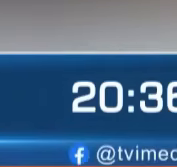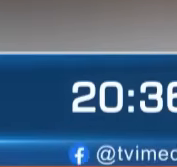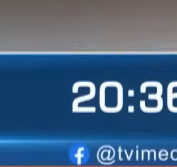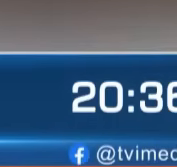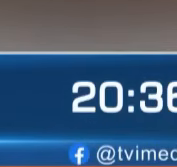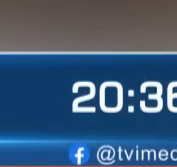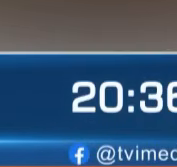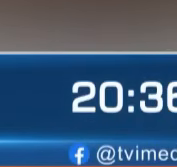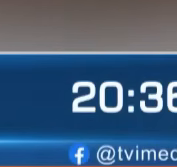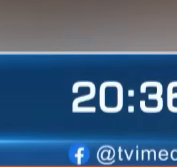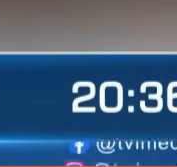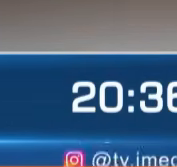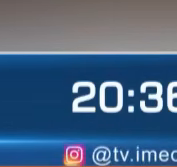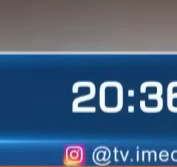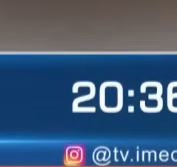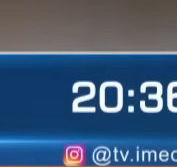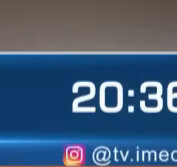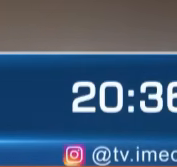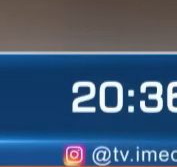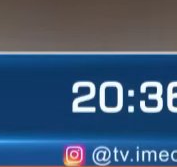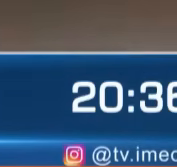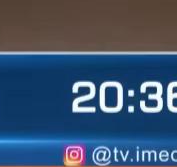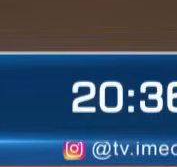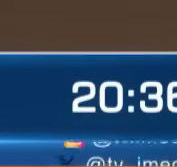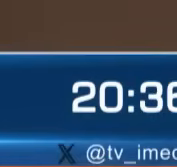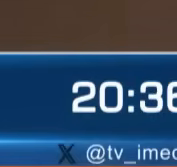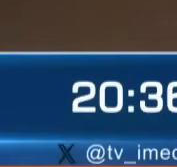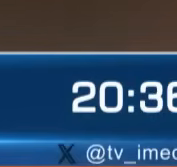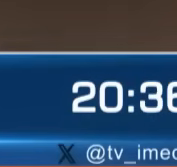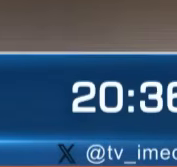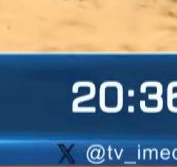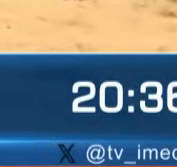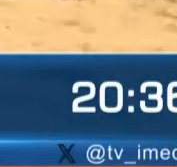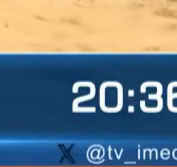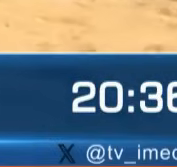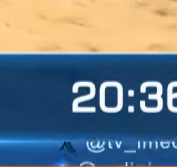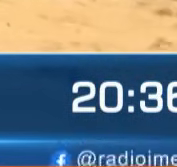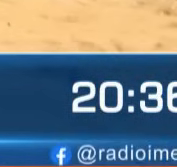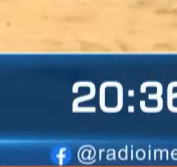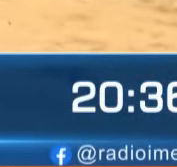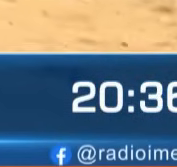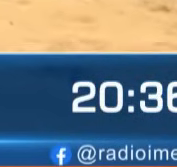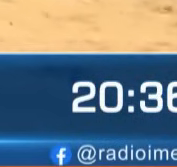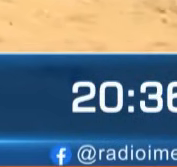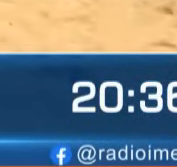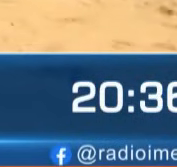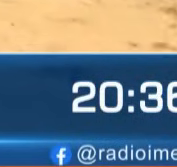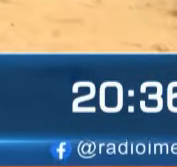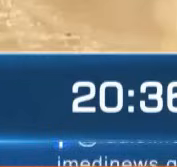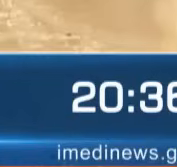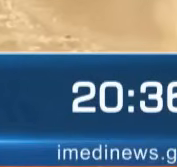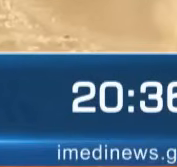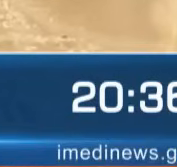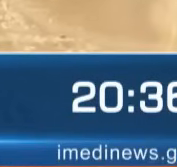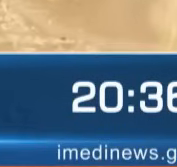vartie epicentri tres hulogahta, sopel in chauri de normuc de sami ojahi usa ptoat gilas gada iones. Mitskarma da azienes halta, hihadziri